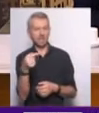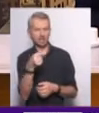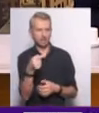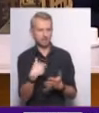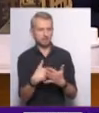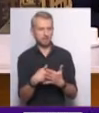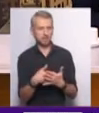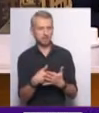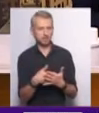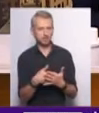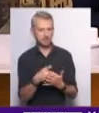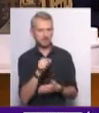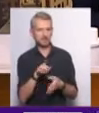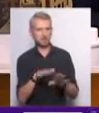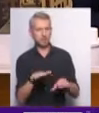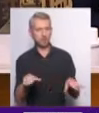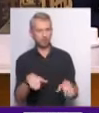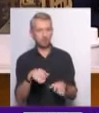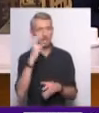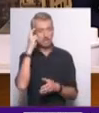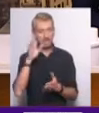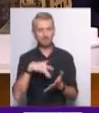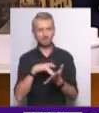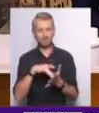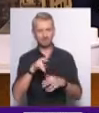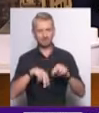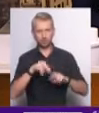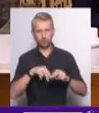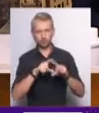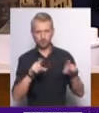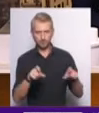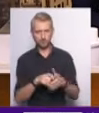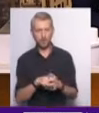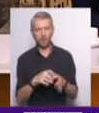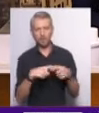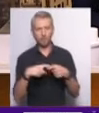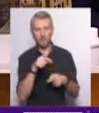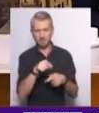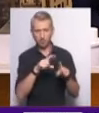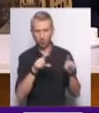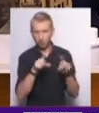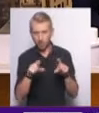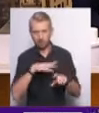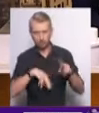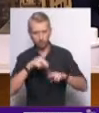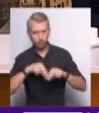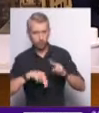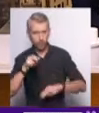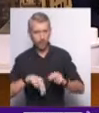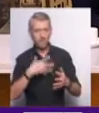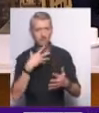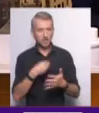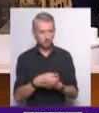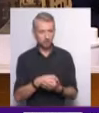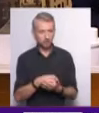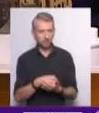от, власне, з цими садочками «Київміськбуду». Афілійовані до нього компанії збудували і на своїй приватній,